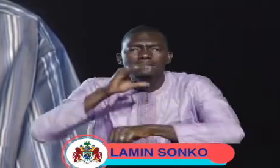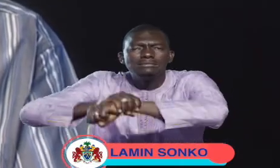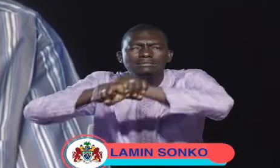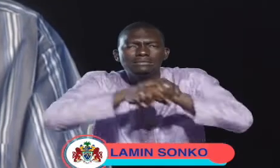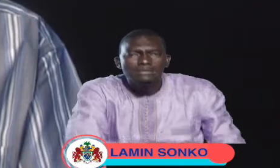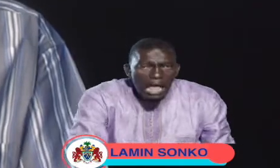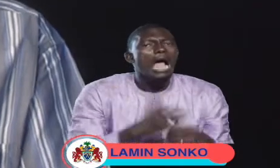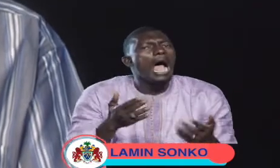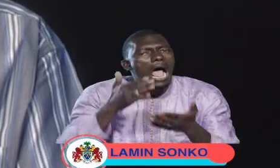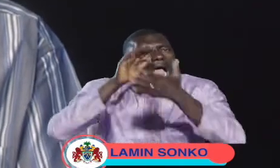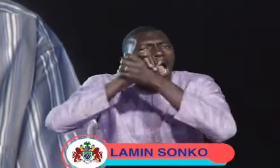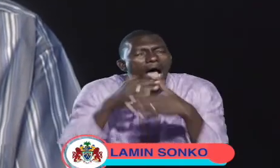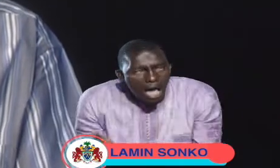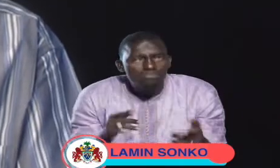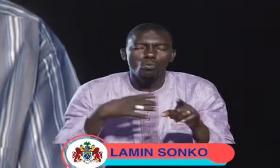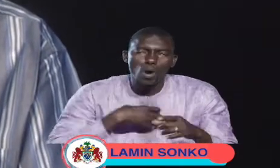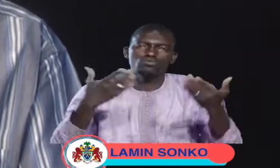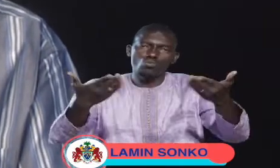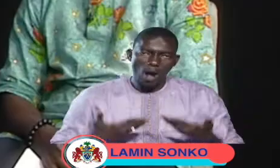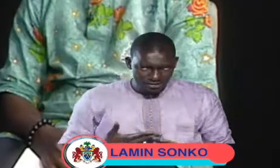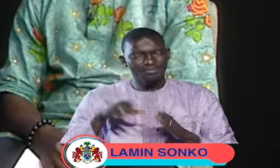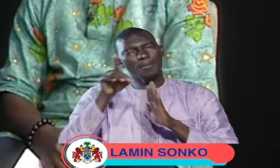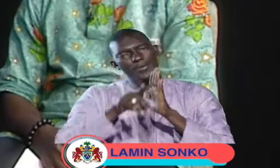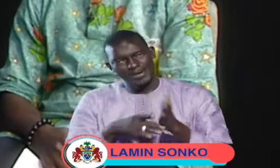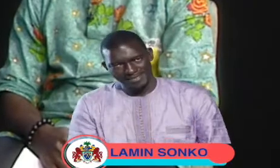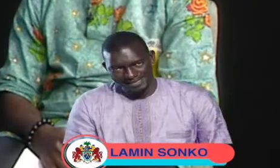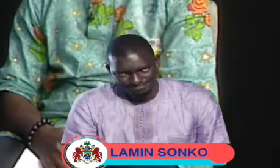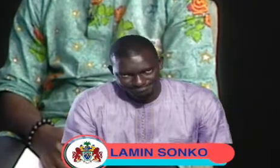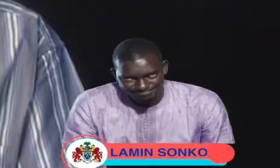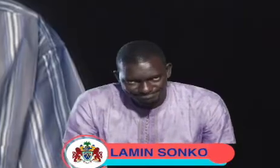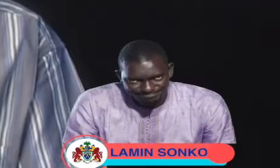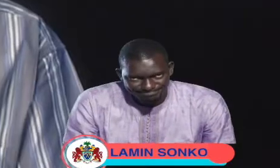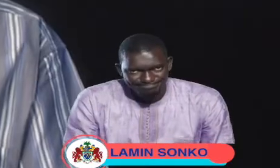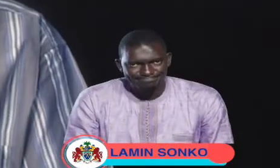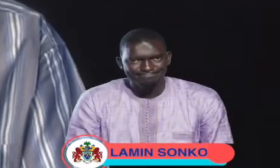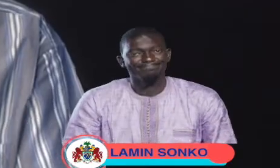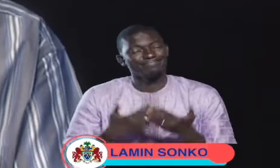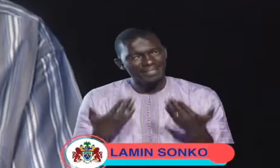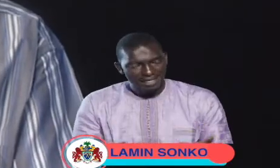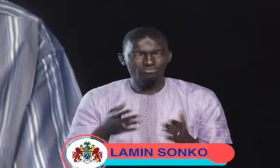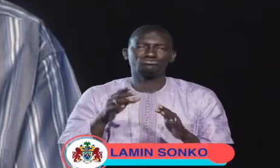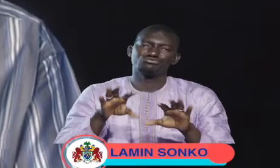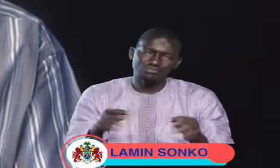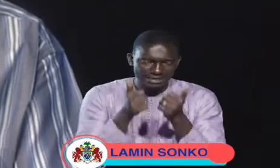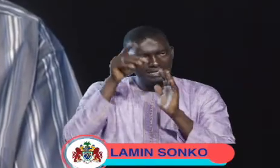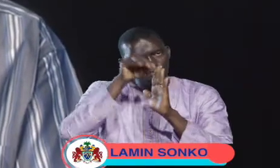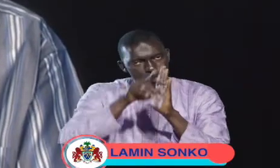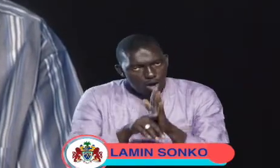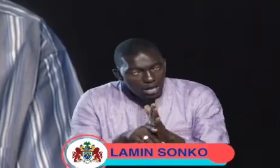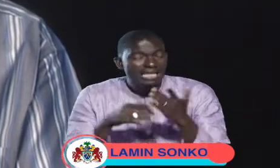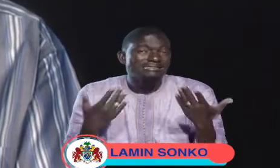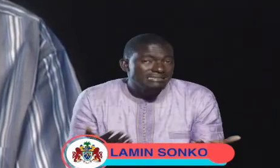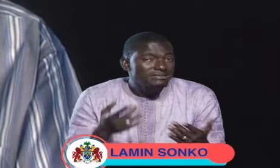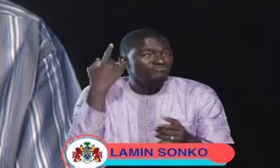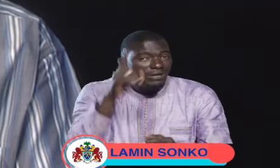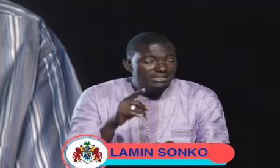Anen Ndiaye mbal bismillah la ñun programme ko no yo ka dum programme ko no follow nga mara